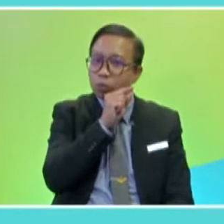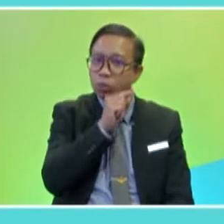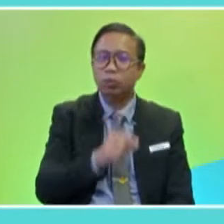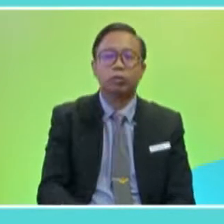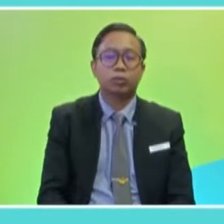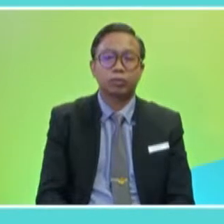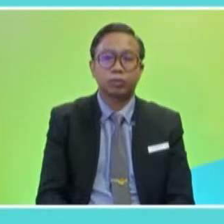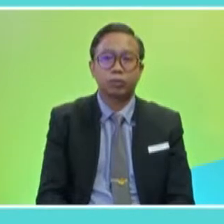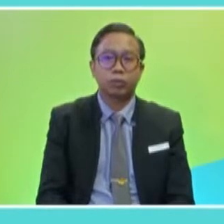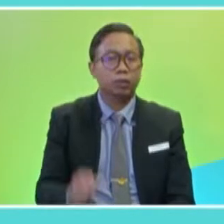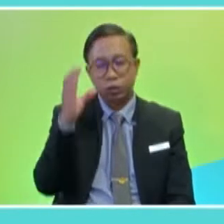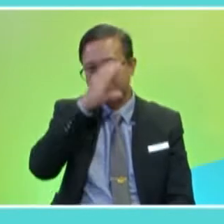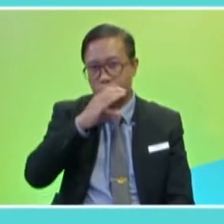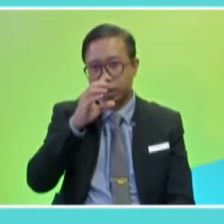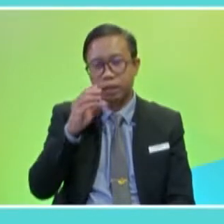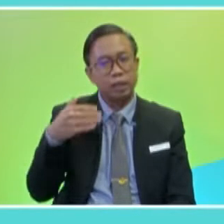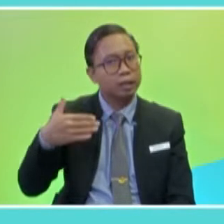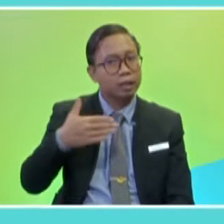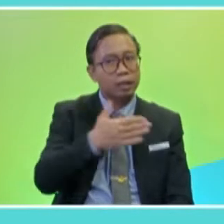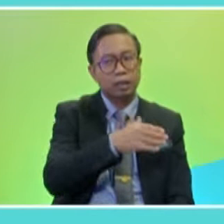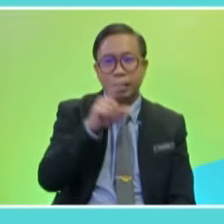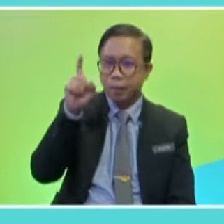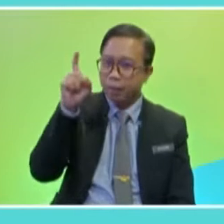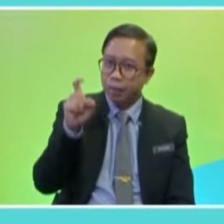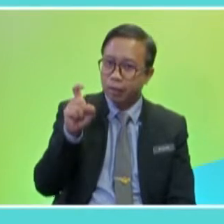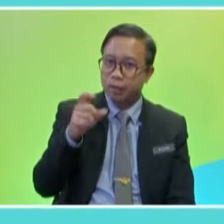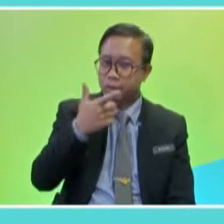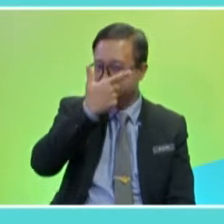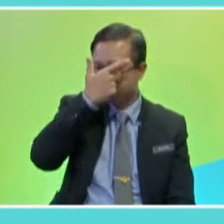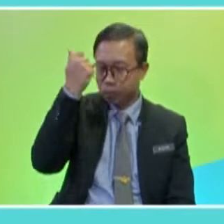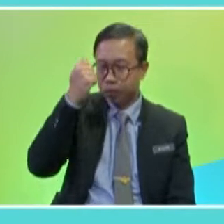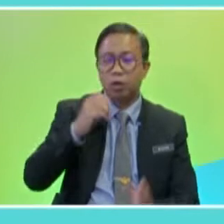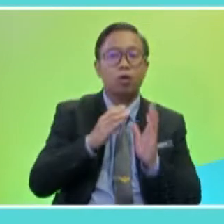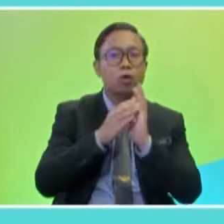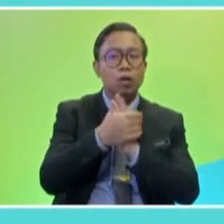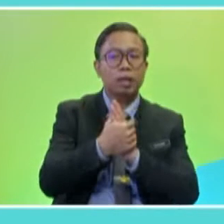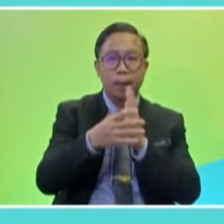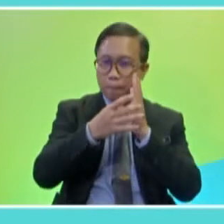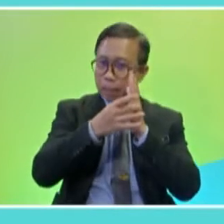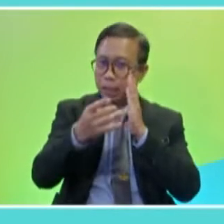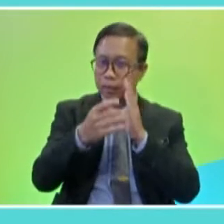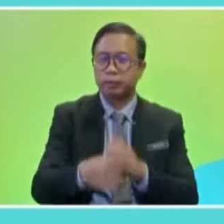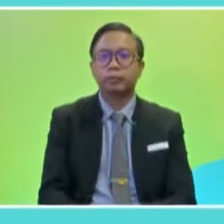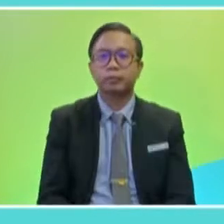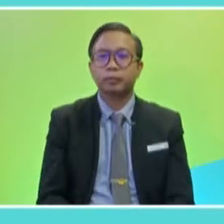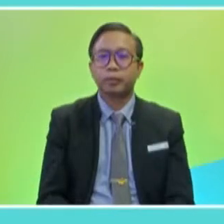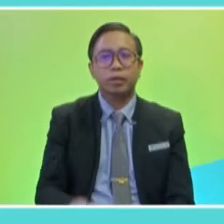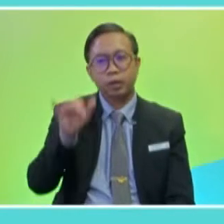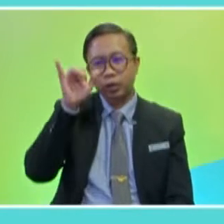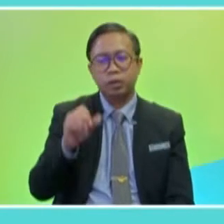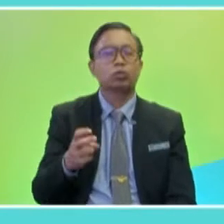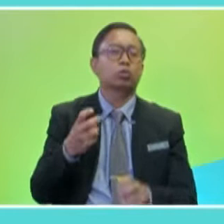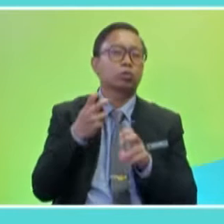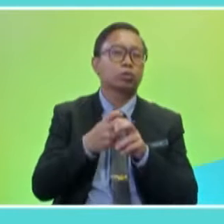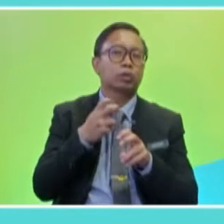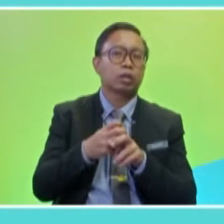mengamuk atau mencari ikan di laut mati disebabkan oleh minyak minyak yang sukar